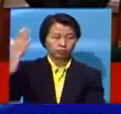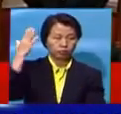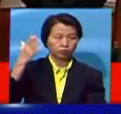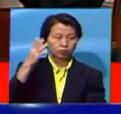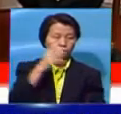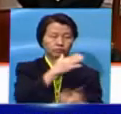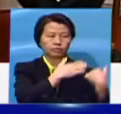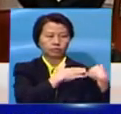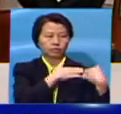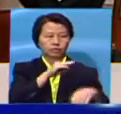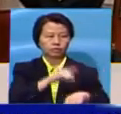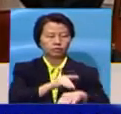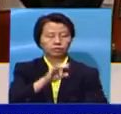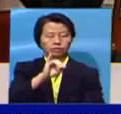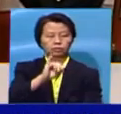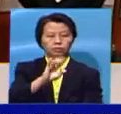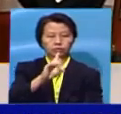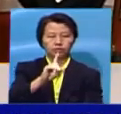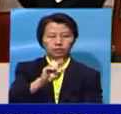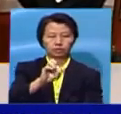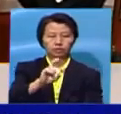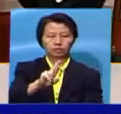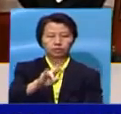menteri Datuk Seri Idris